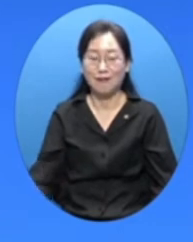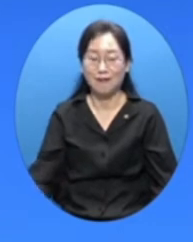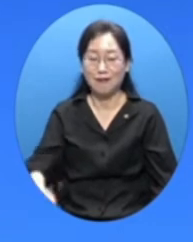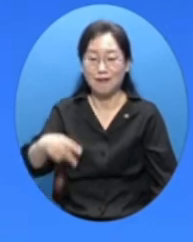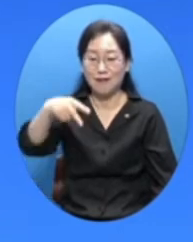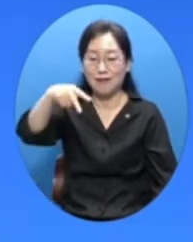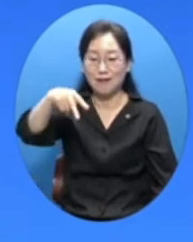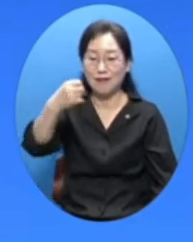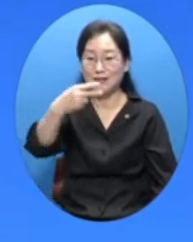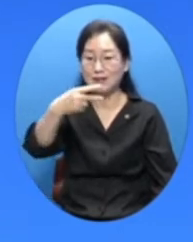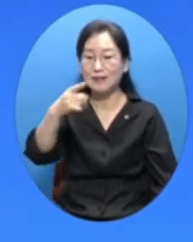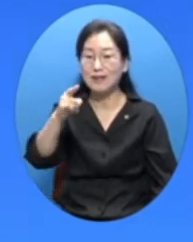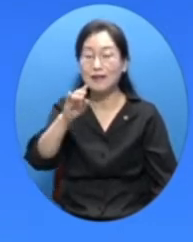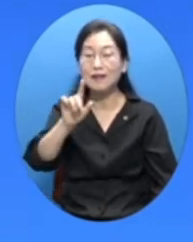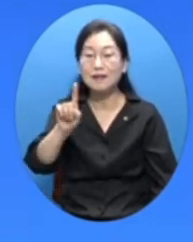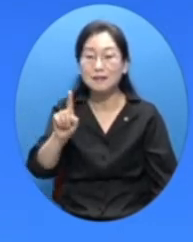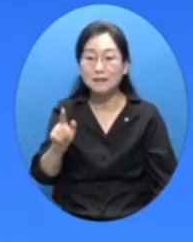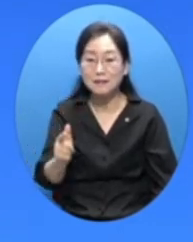스데반이라고 하는